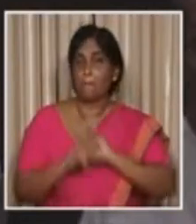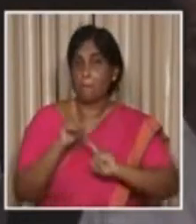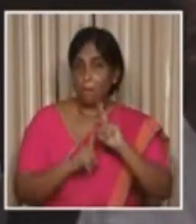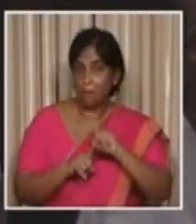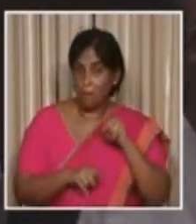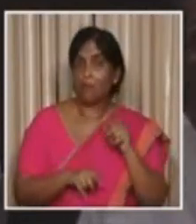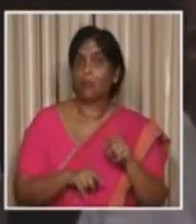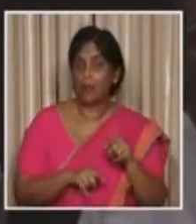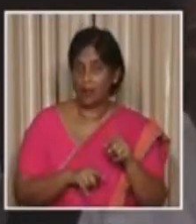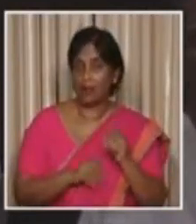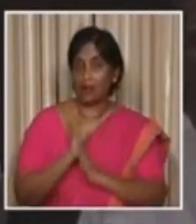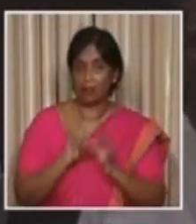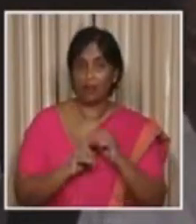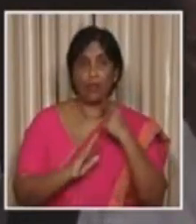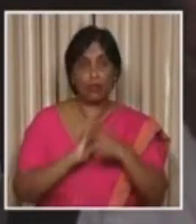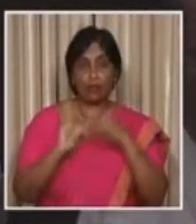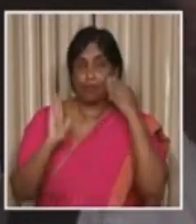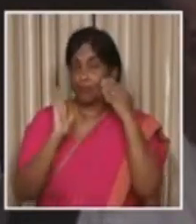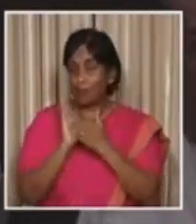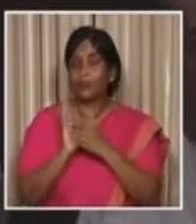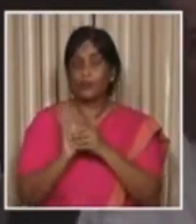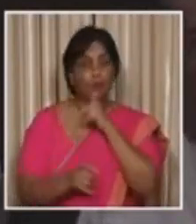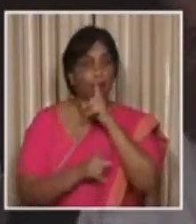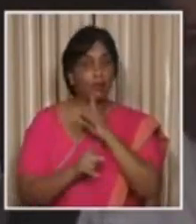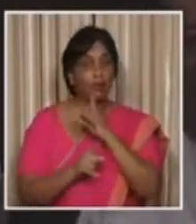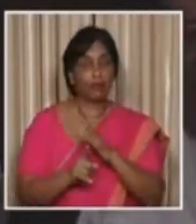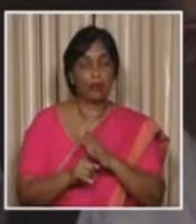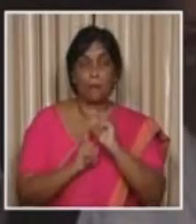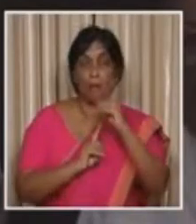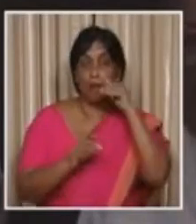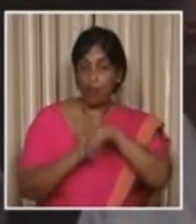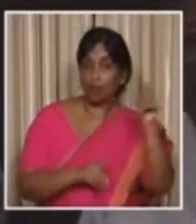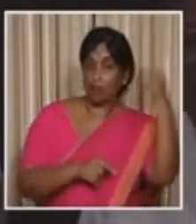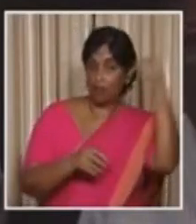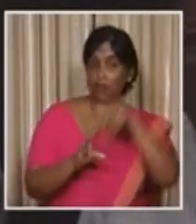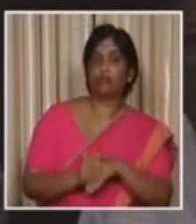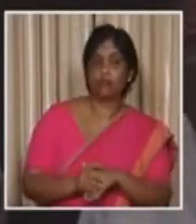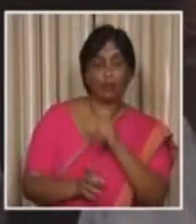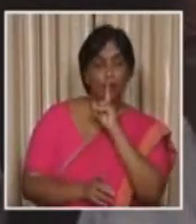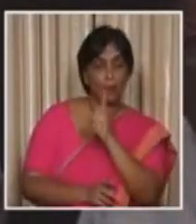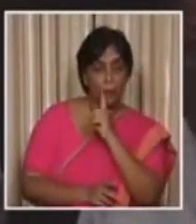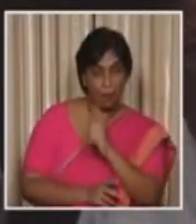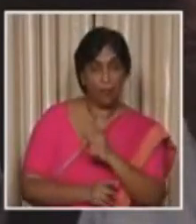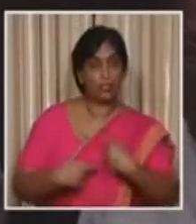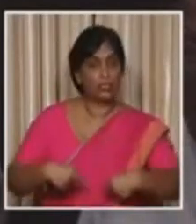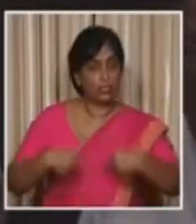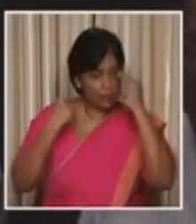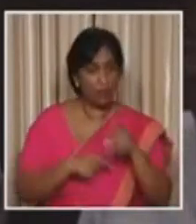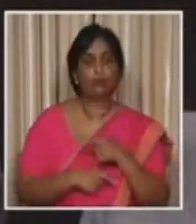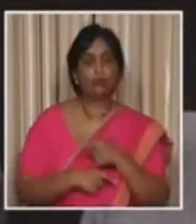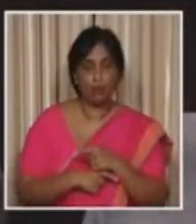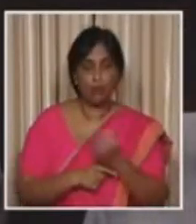පාර්ලිමේන්තුවේ මන්ත්‍රීවරයෙක්ට රට වෙනුවෙන් මිනිස්සු වෙනුවෙන් කතා කරන එකත් පාර්ලිමේන්තුව ඇතුළට ඇවිල්ලා තර්ජනය කරන්න අභියෝග